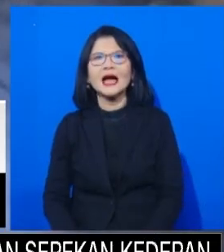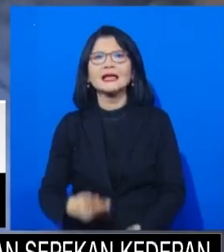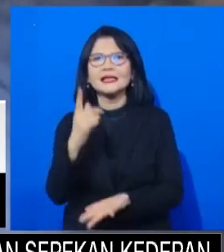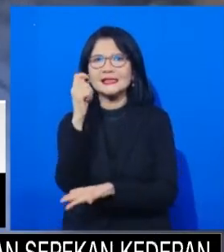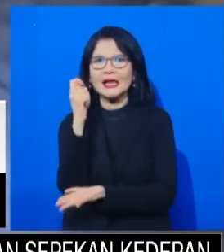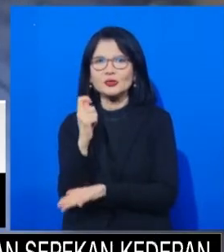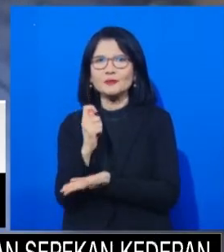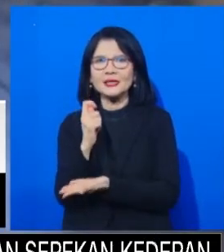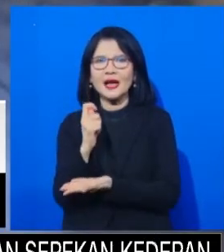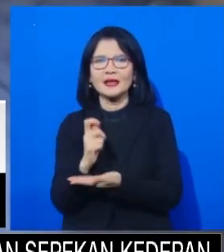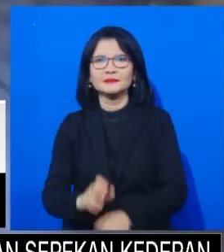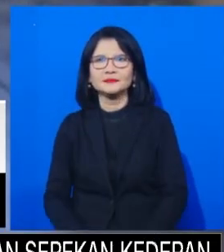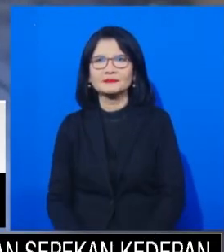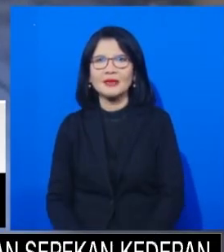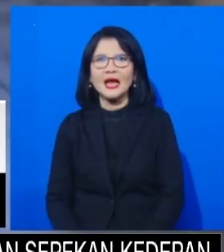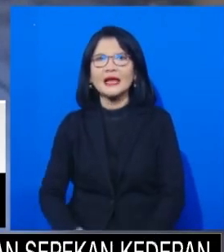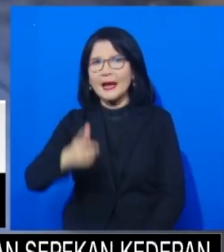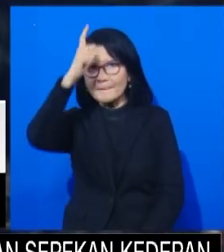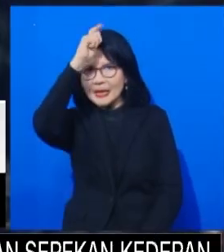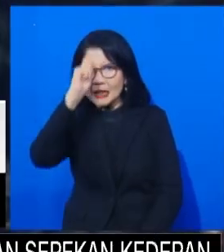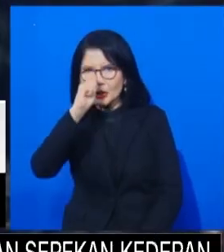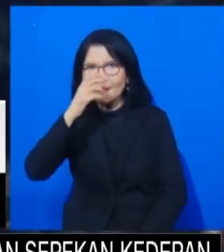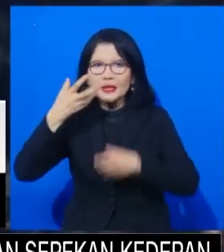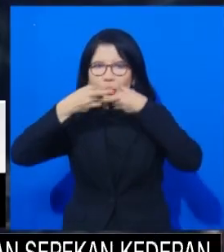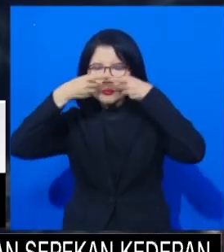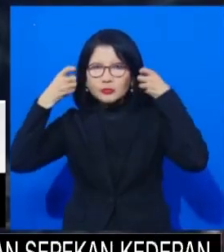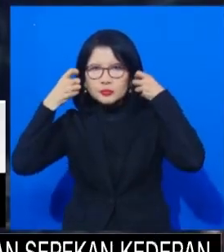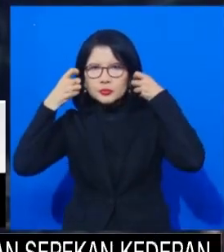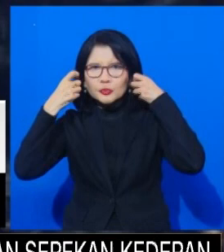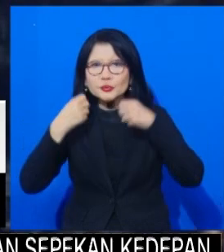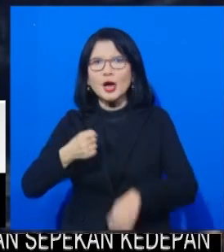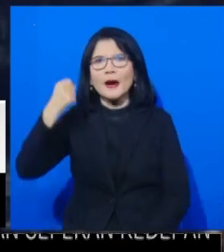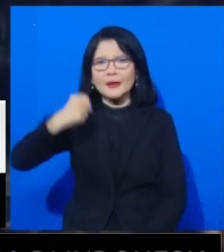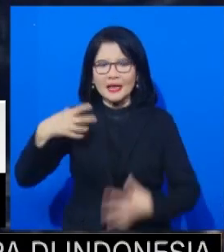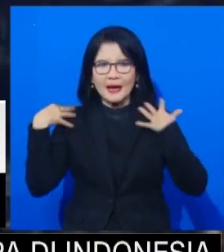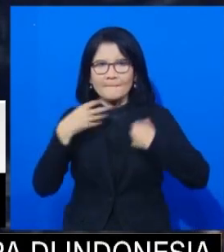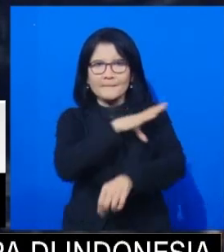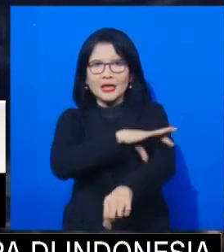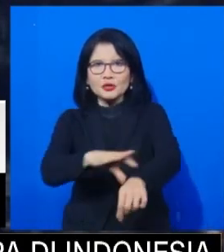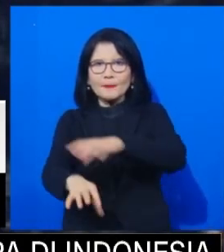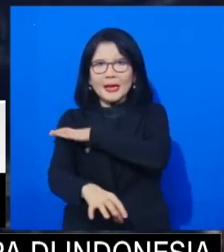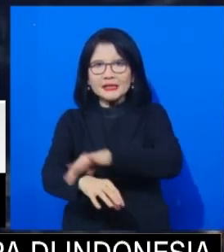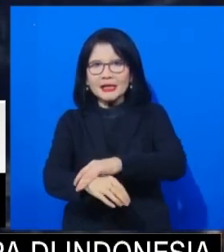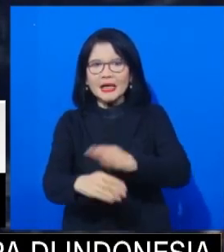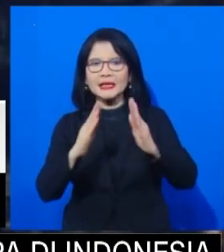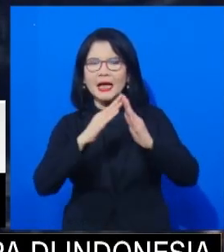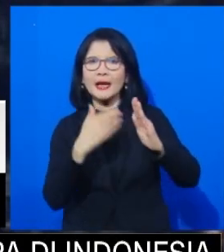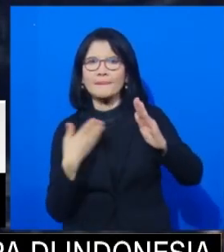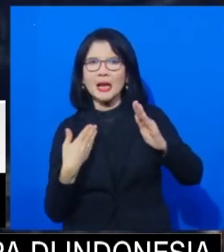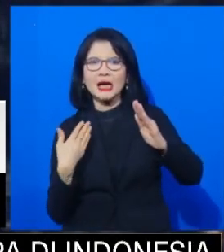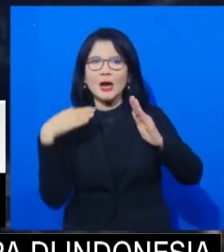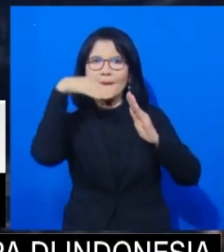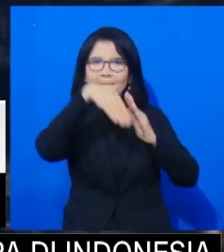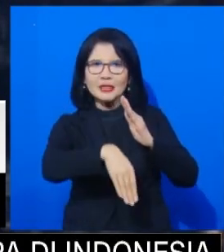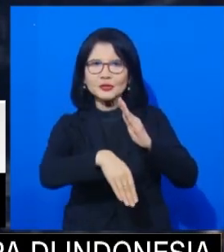Riau Sabtu dini hari dengan memakai topi dan penutup wajah pelaku menggunakan baju panjang datang dari belakang rumah lalu mengambil pohon